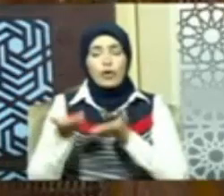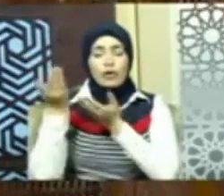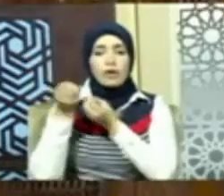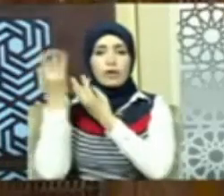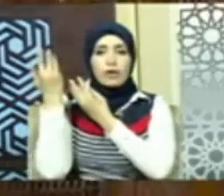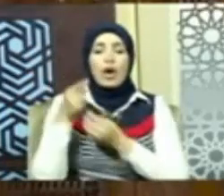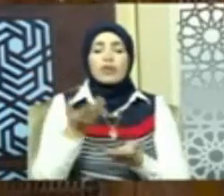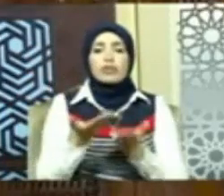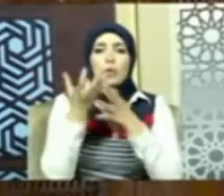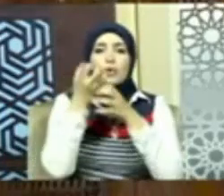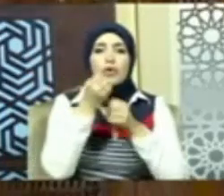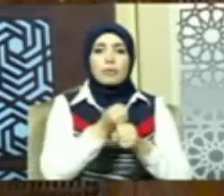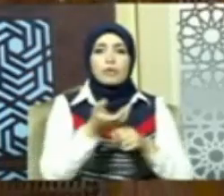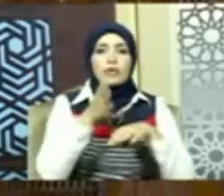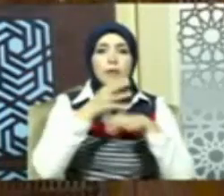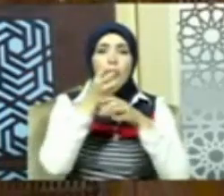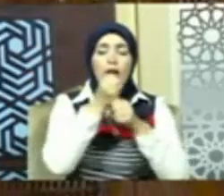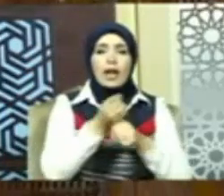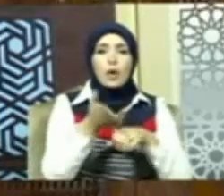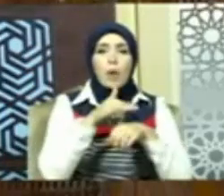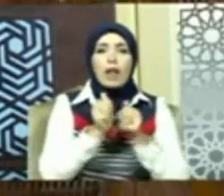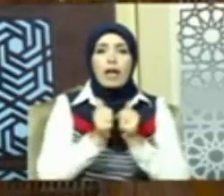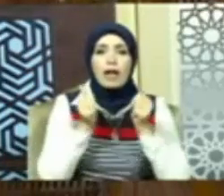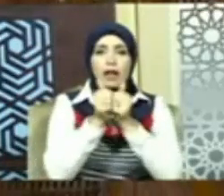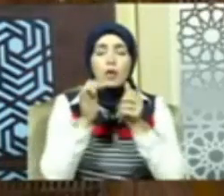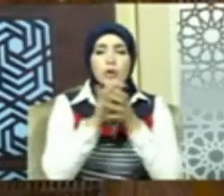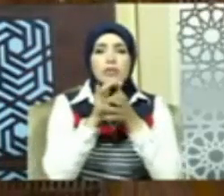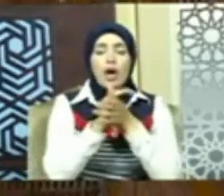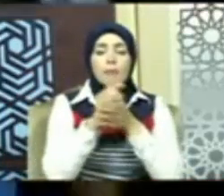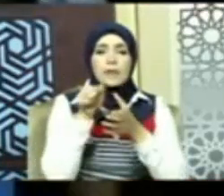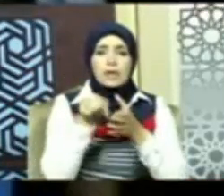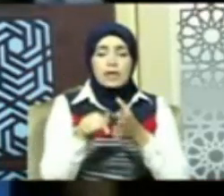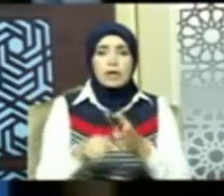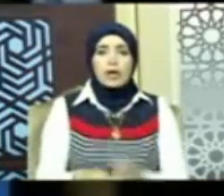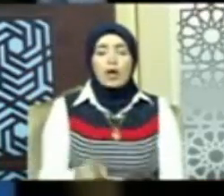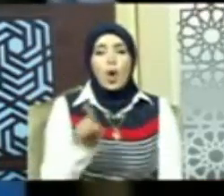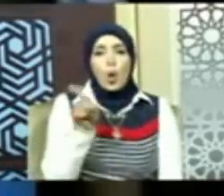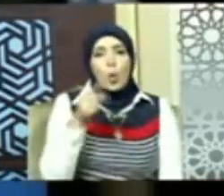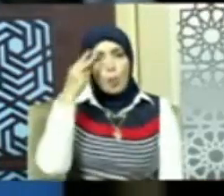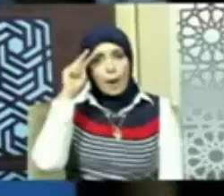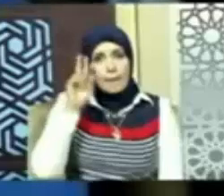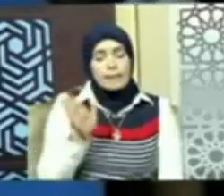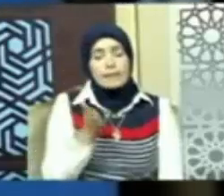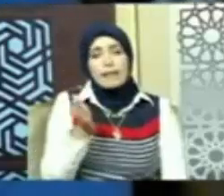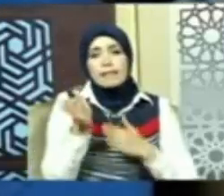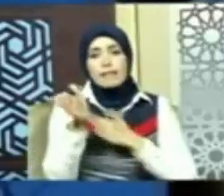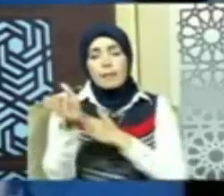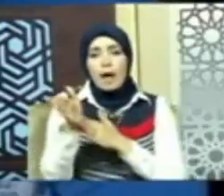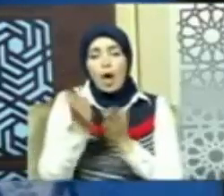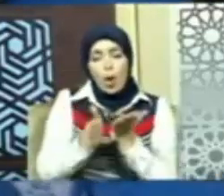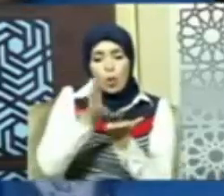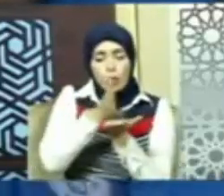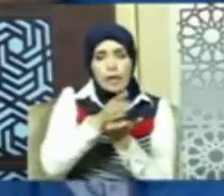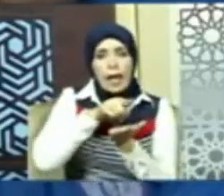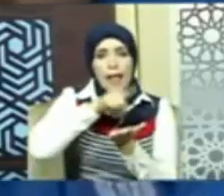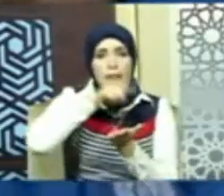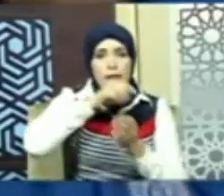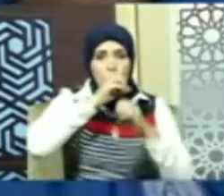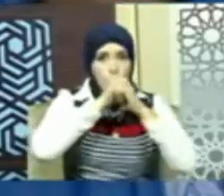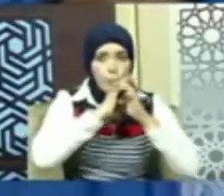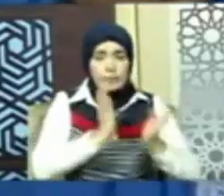عليه وعلى آله وصحبه ومن تبع هداه إلى يوم